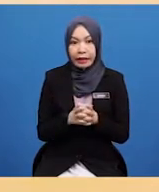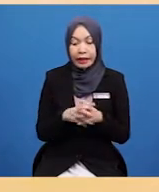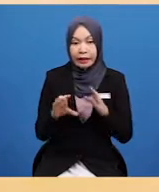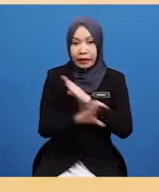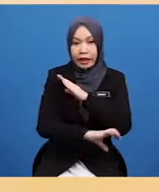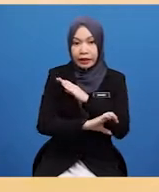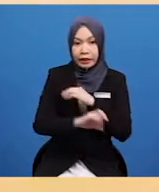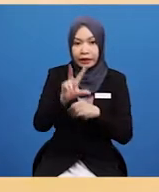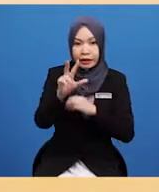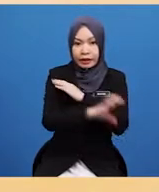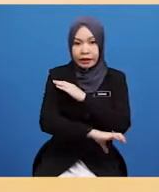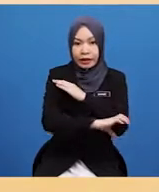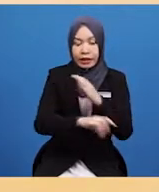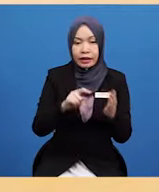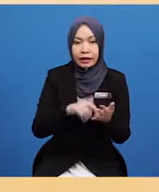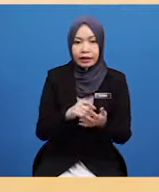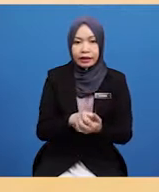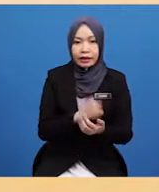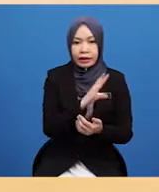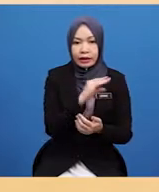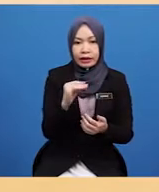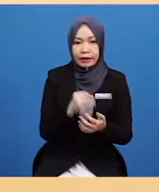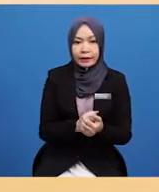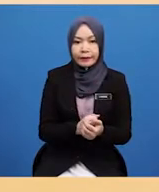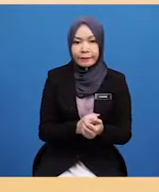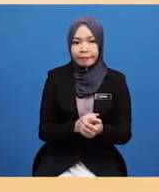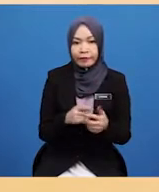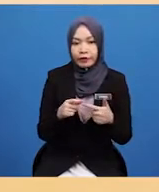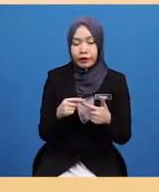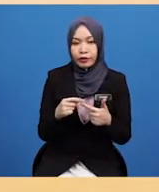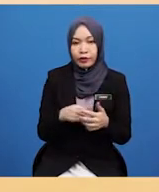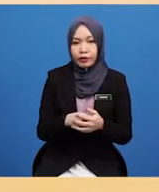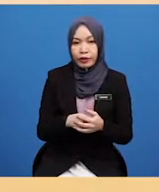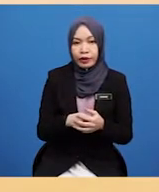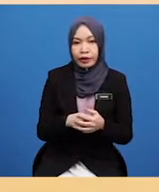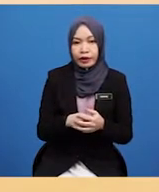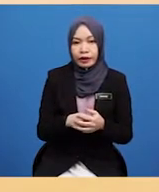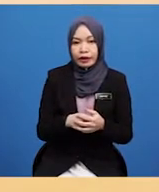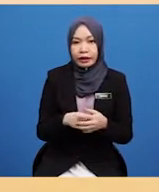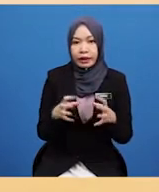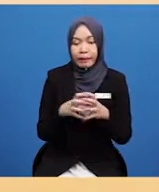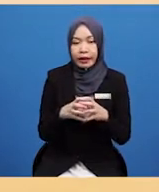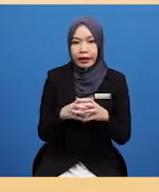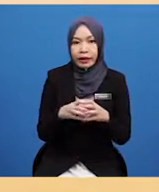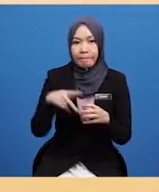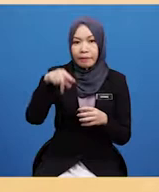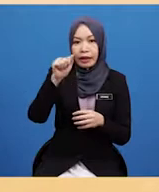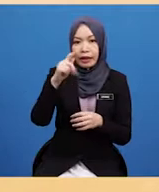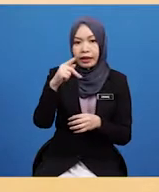persaingan kuasa imperialis dan pakatan ketenteraan. Sekarang kita cuba jawab satu soalan esei